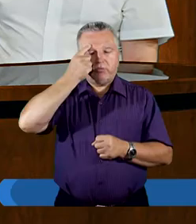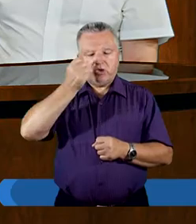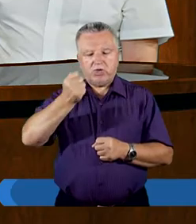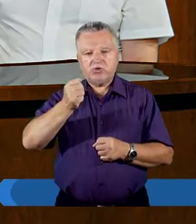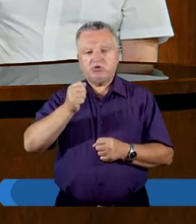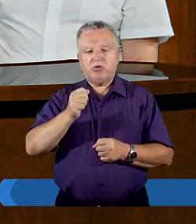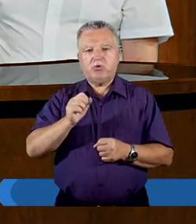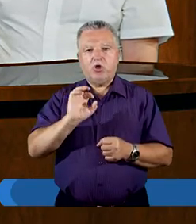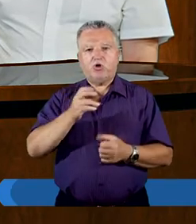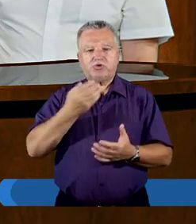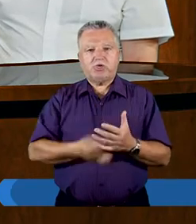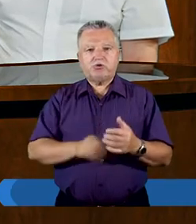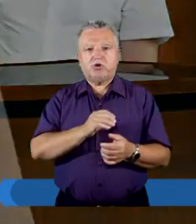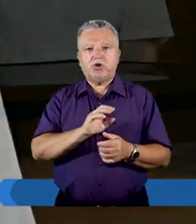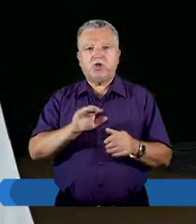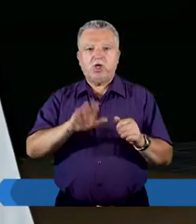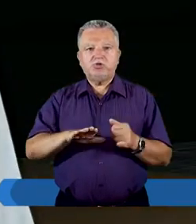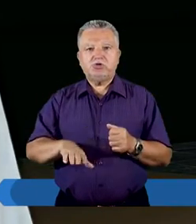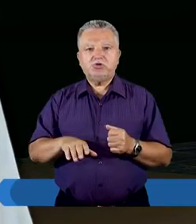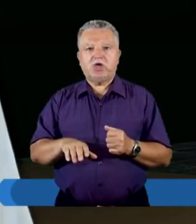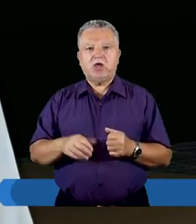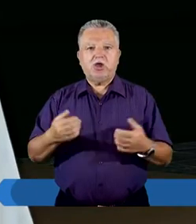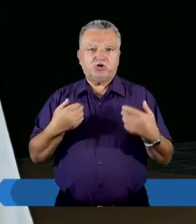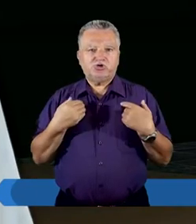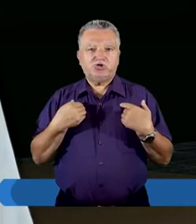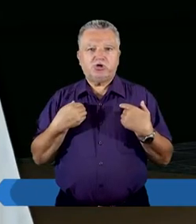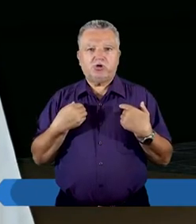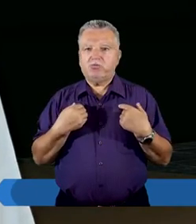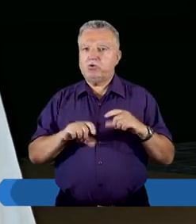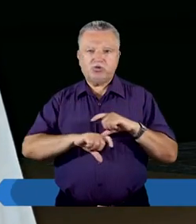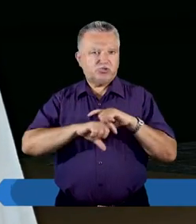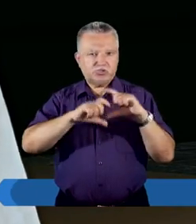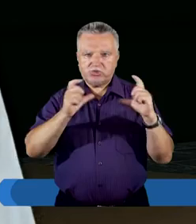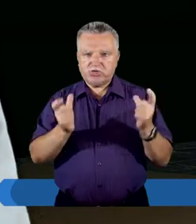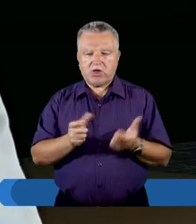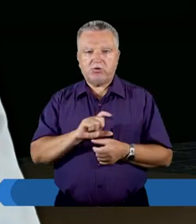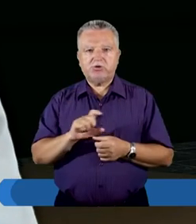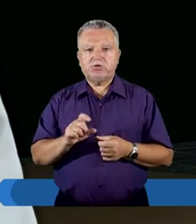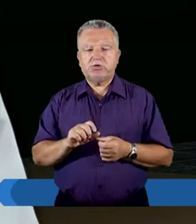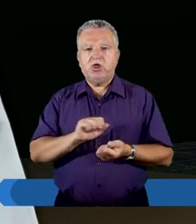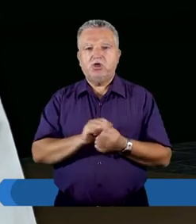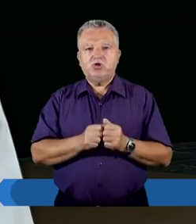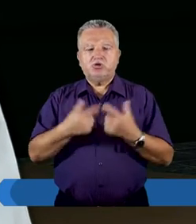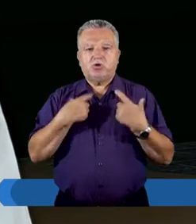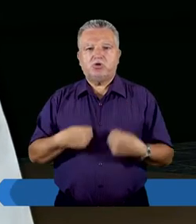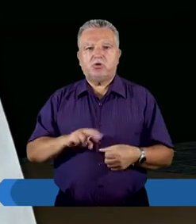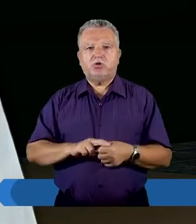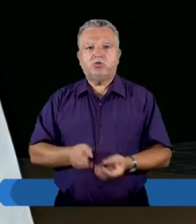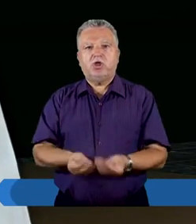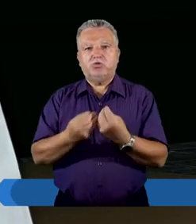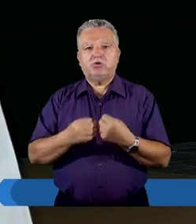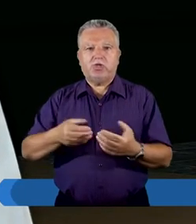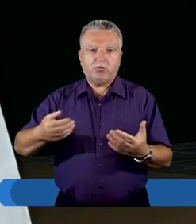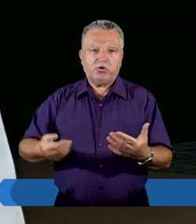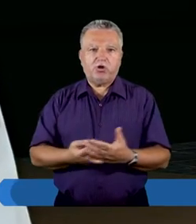straconych dzieciach żyją i nie potrafią się uwolnić od tego i to jest dla nich ciężarem. Są osoby, którym rodzą się nowe dzieci i mimo